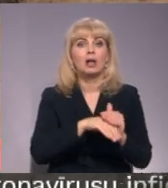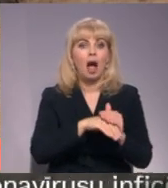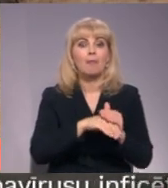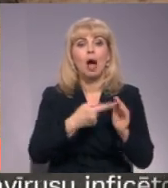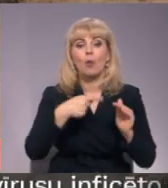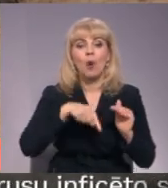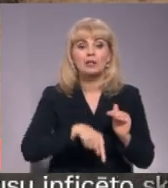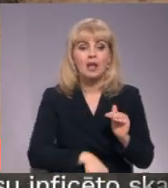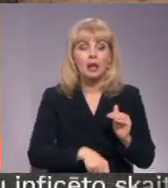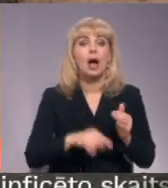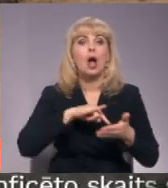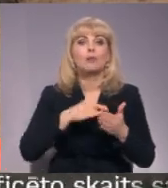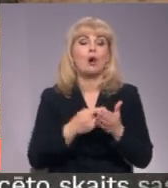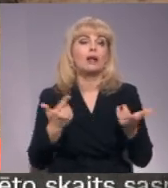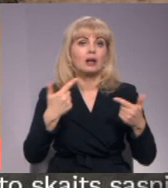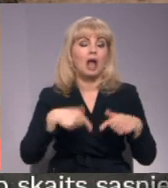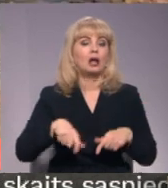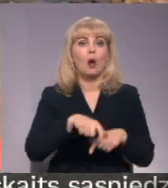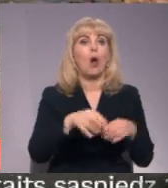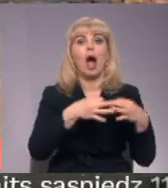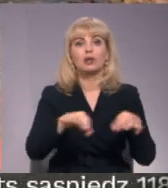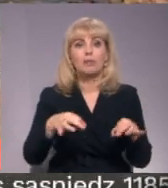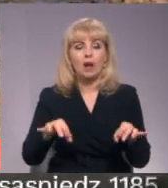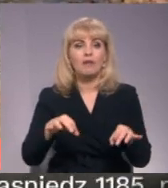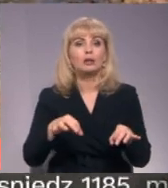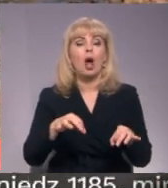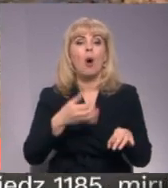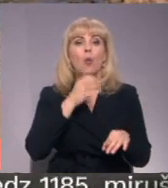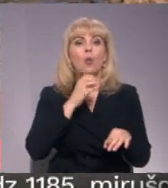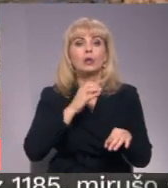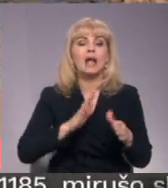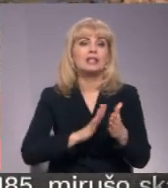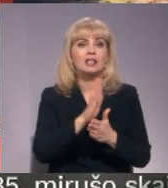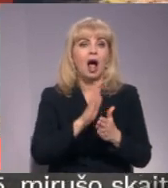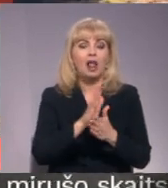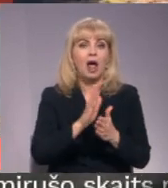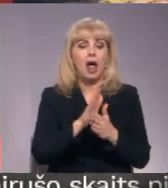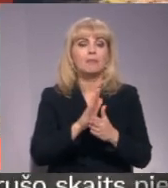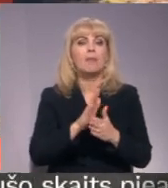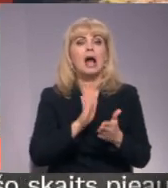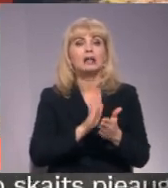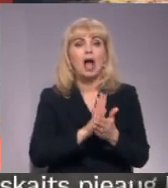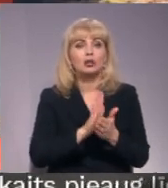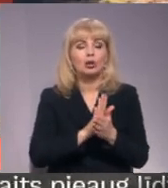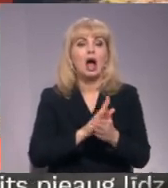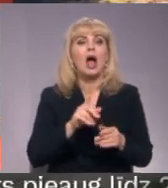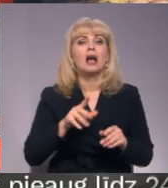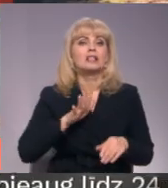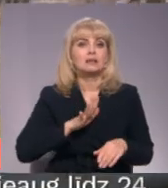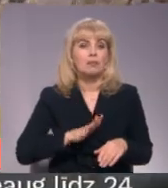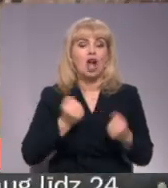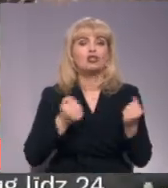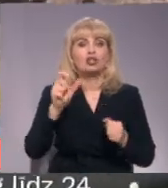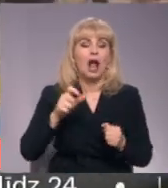dzelme. Projekta laikā upe tiek atbrīvota arī no ūdenzālēm un apauguma, bet strādniekiem no ūdens nākas vilkt ārā ne